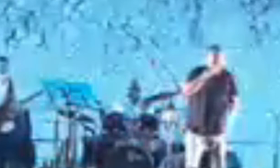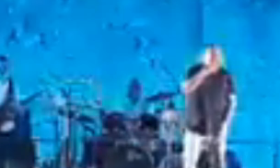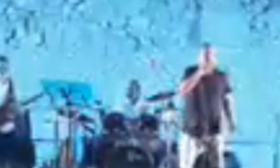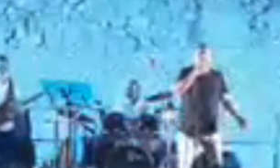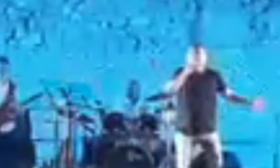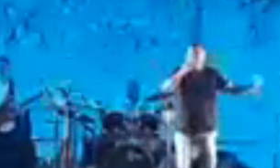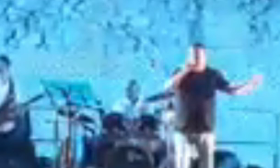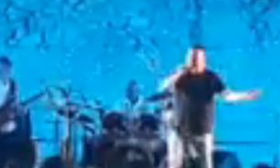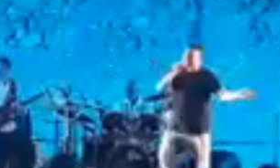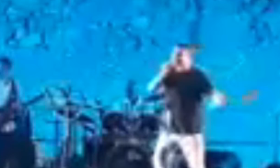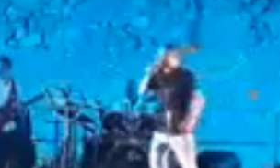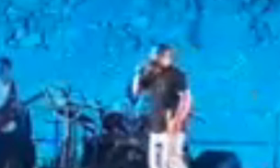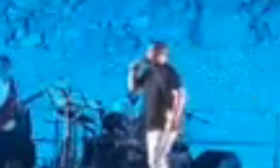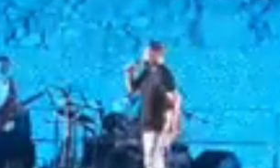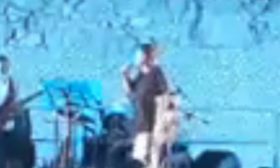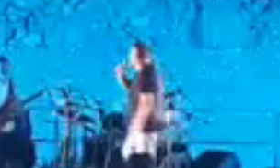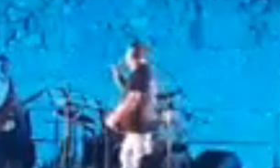insieme.